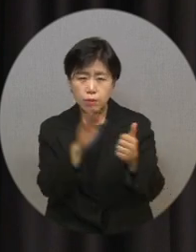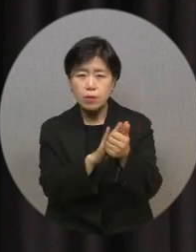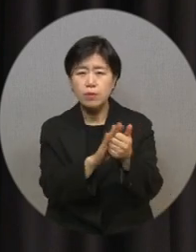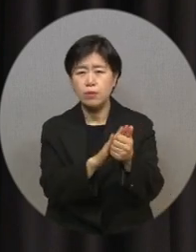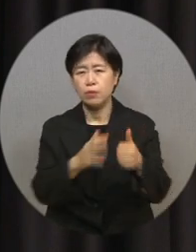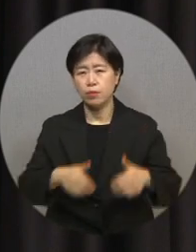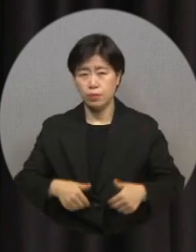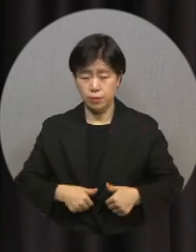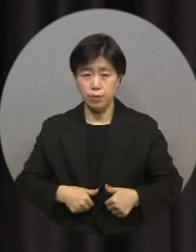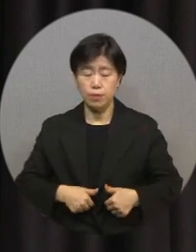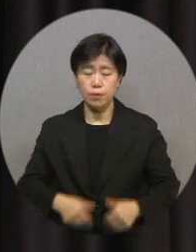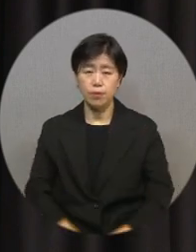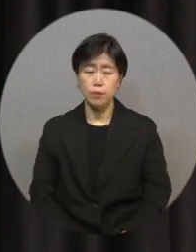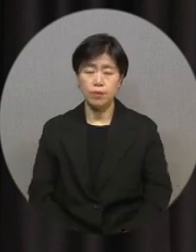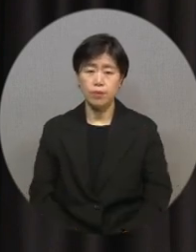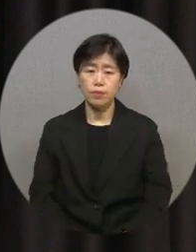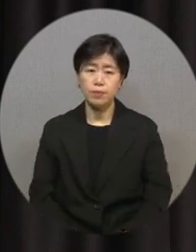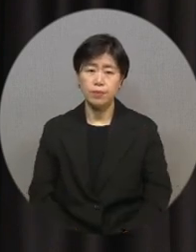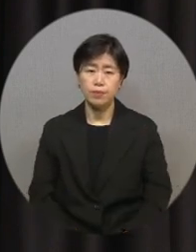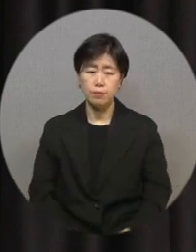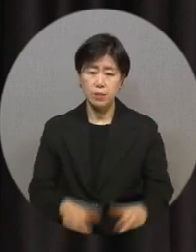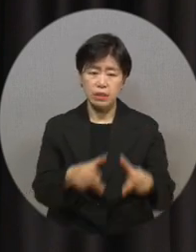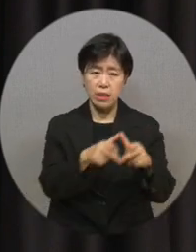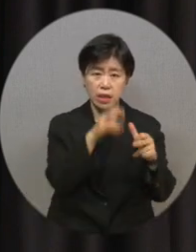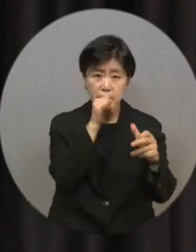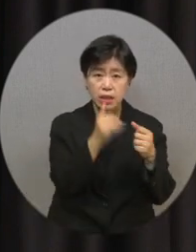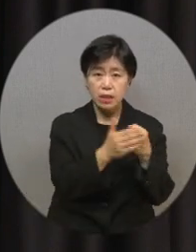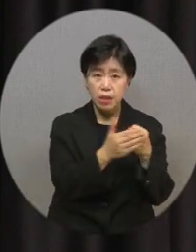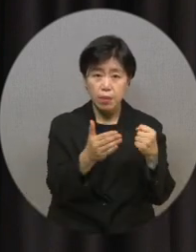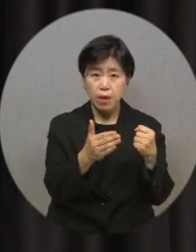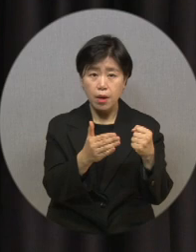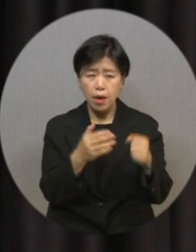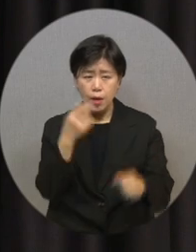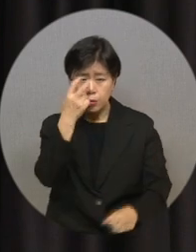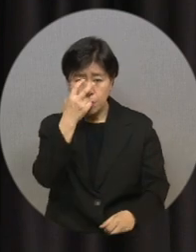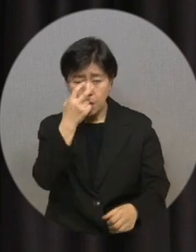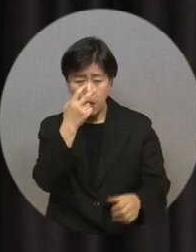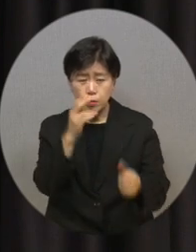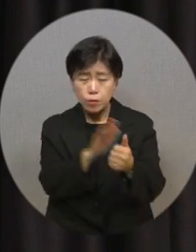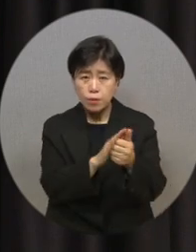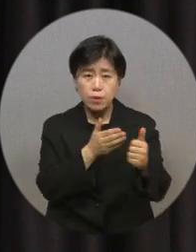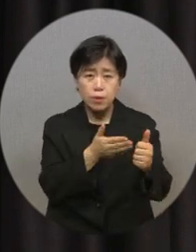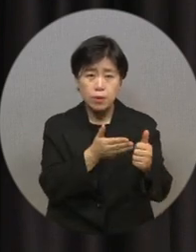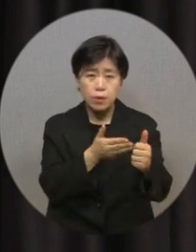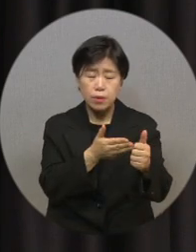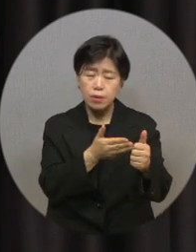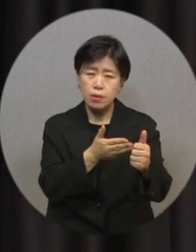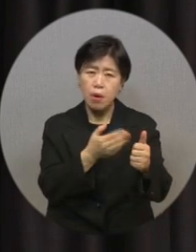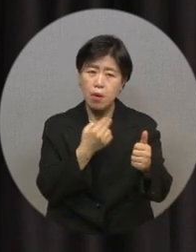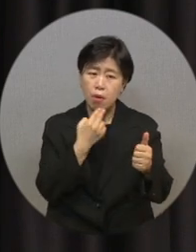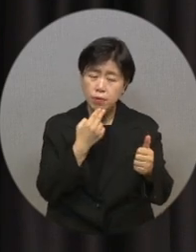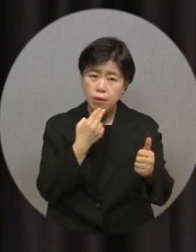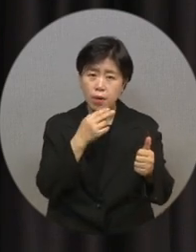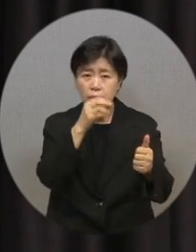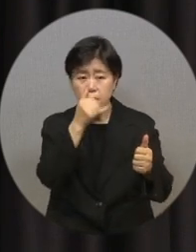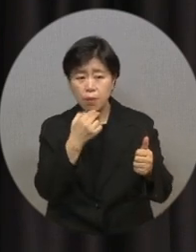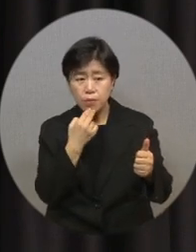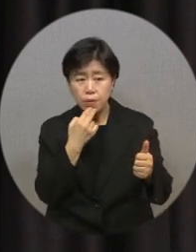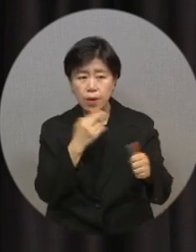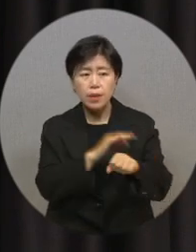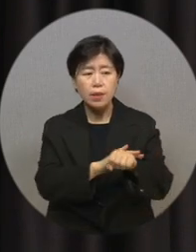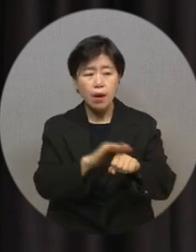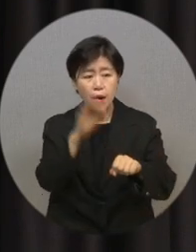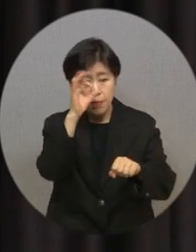인해서 돌봄에서 소가 그 소회가 되어 있는 그 발달장애 분들을 조금 더 그 돌봄 체계를 좀 더